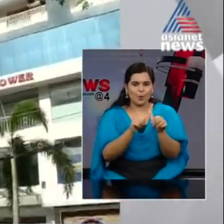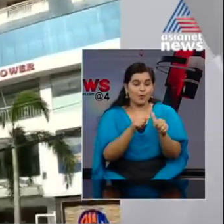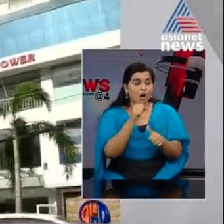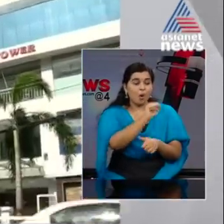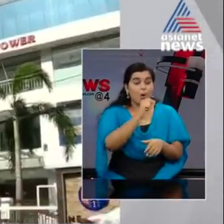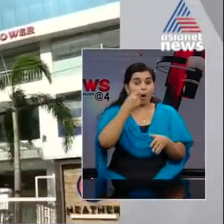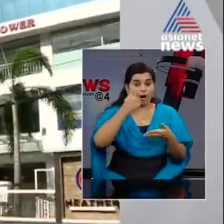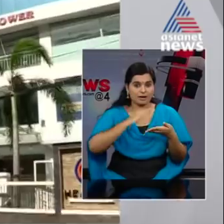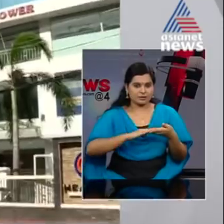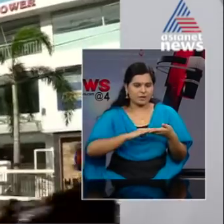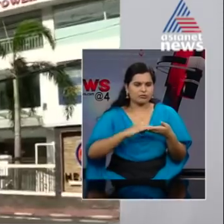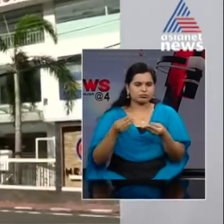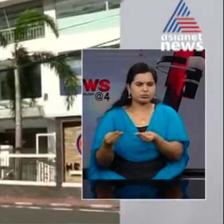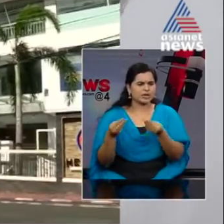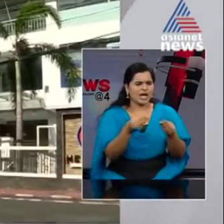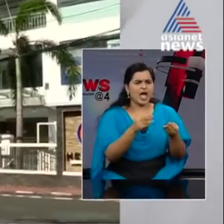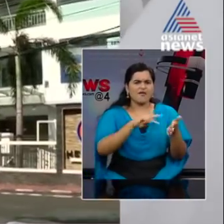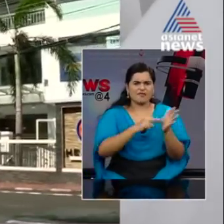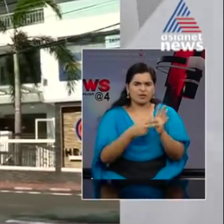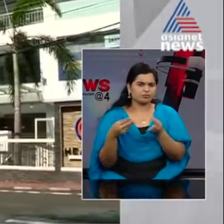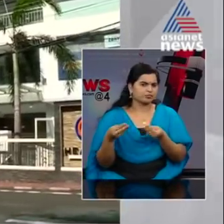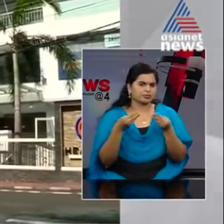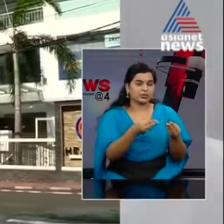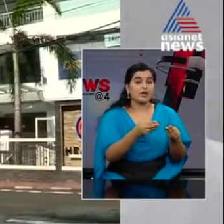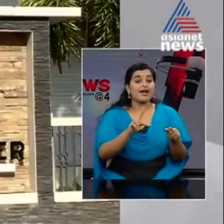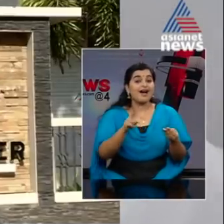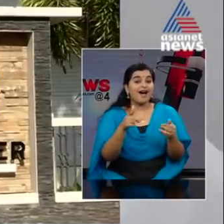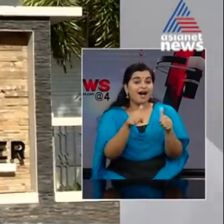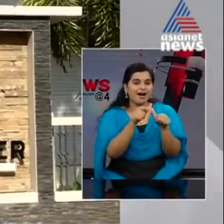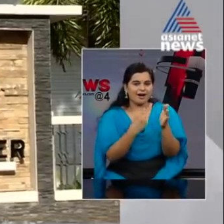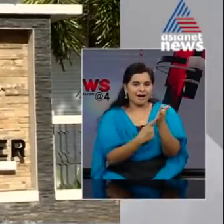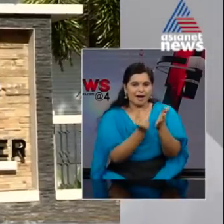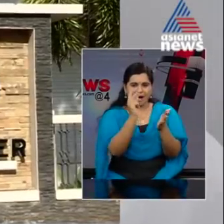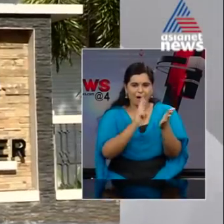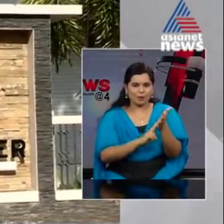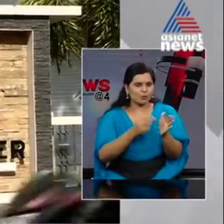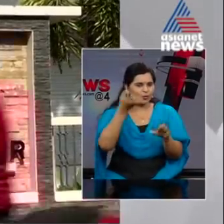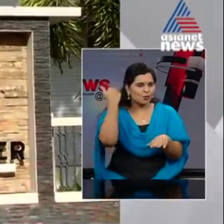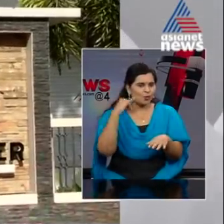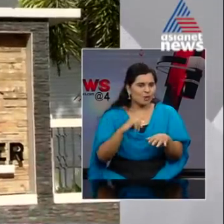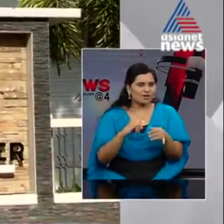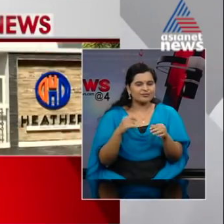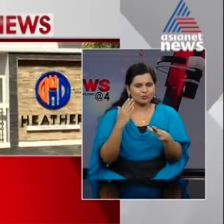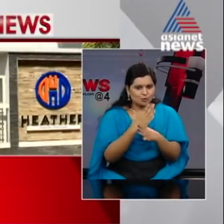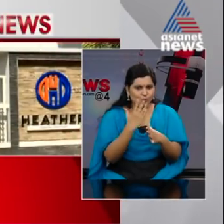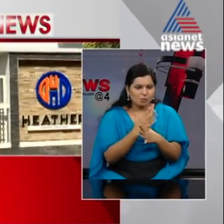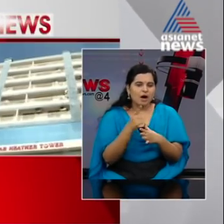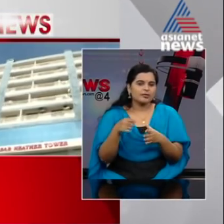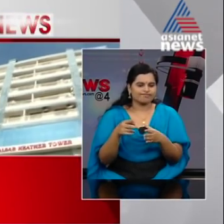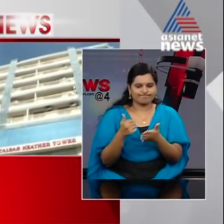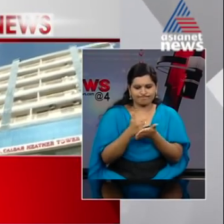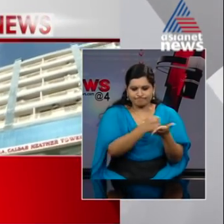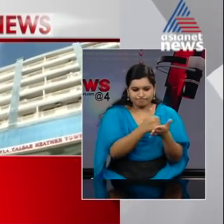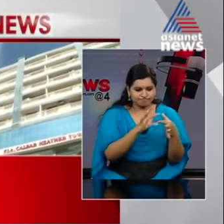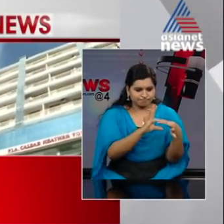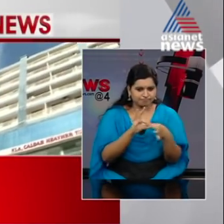മുൻ IT ഫെലോ അരുൺ ബാലചന്ദ്രൻ തന്നെ വെളിപ്പെടുത്തിയിരുന്നു. NIA സംഘം അരുണിന്റെ മൊഴി എടുത്തതിന് ശേഷമാണ് സുരേഷിന്റെ മൊഴി രേഖപ്പെടുത്തിയെന്നാണ് അറിയുന്നത്. എന്തായാലും ആ